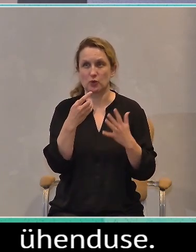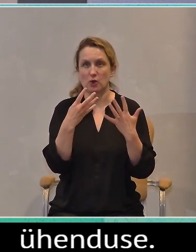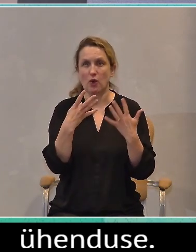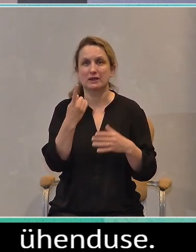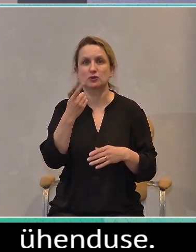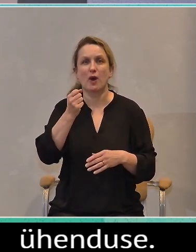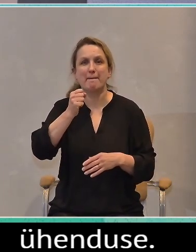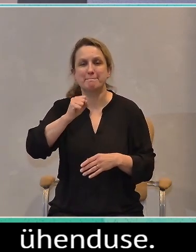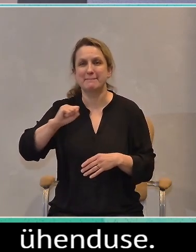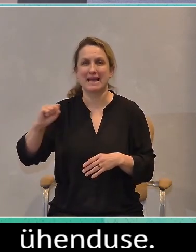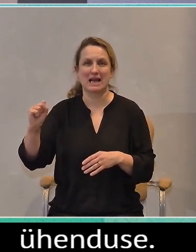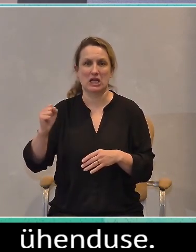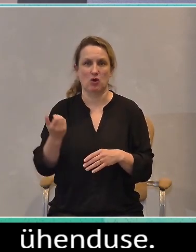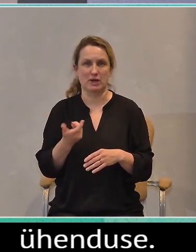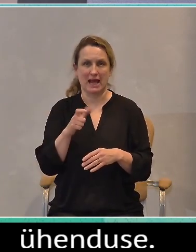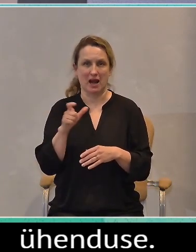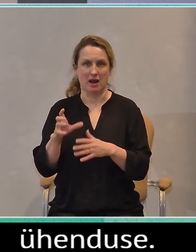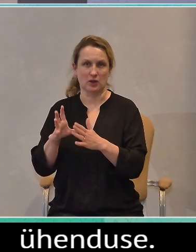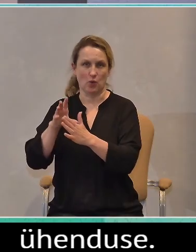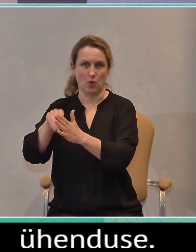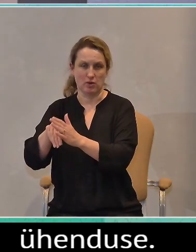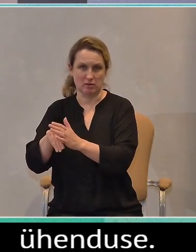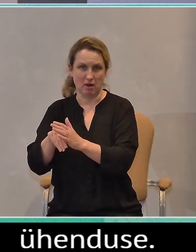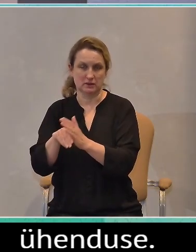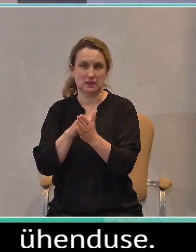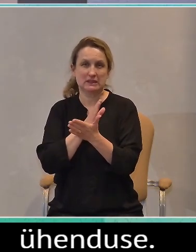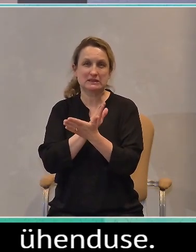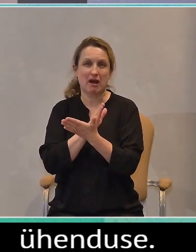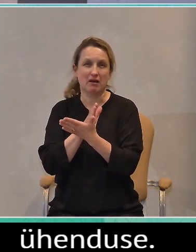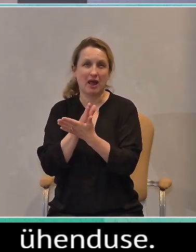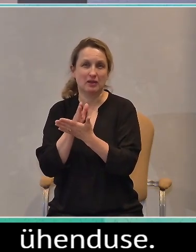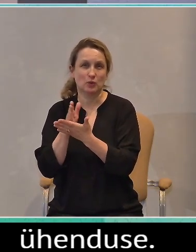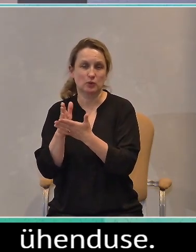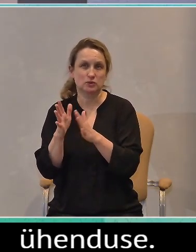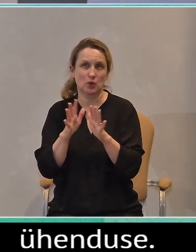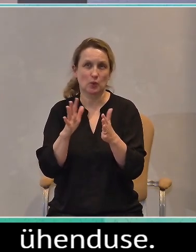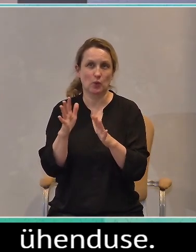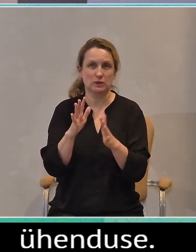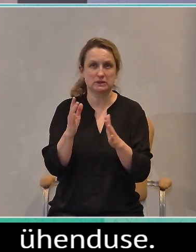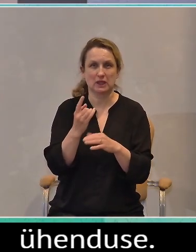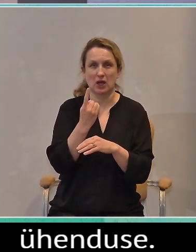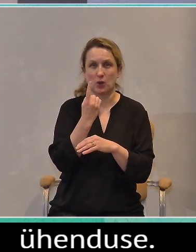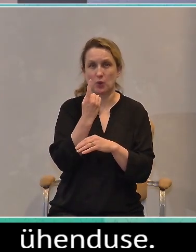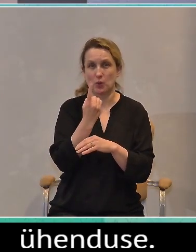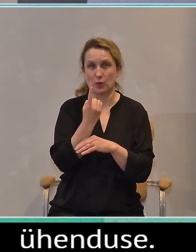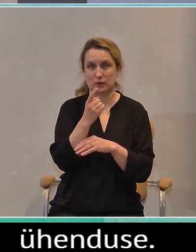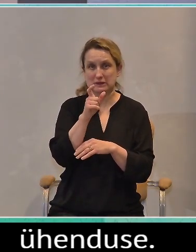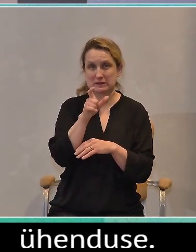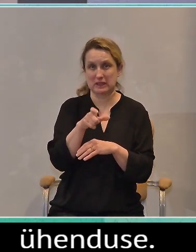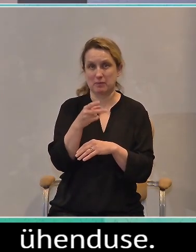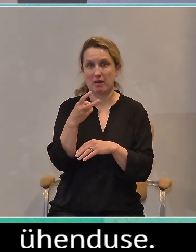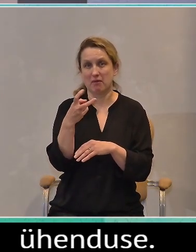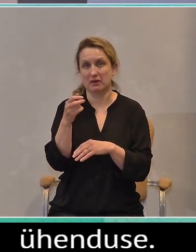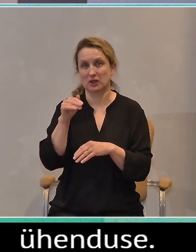miljoni elaniku kohta ja esinemissagedus siis kuskil 1 200 000 elussünni